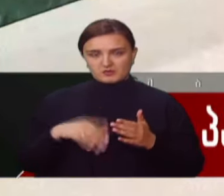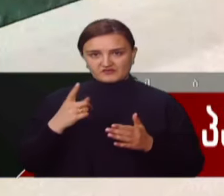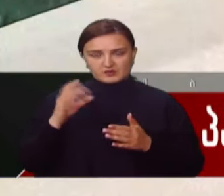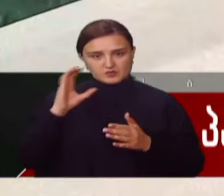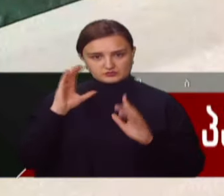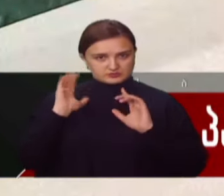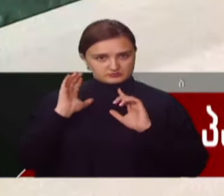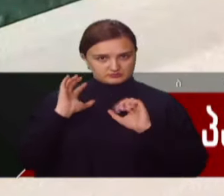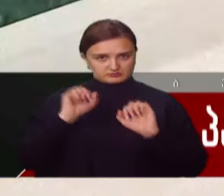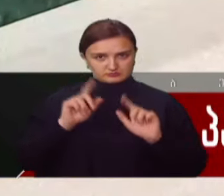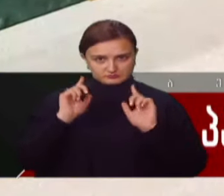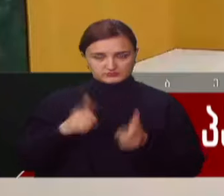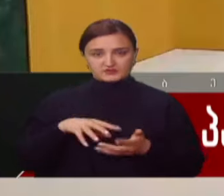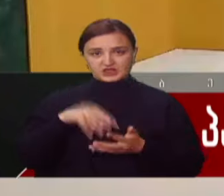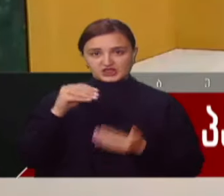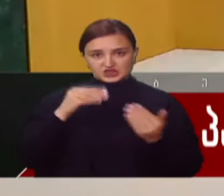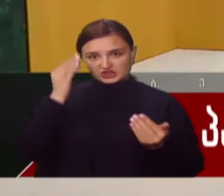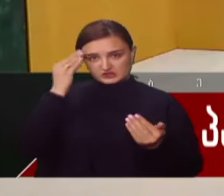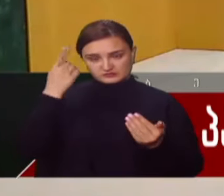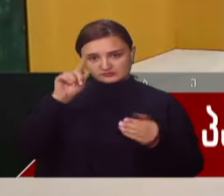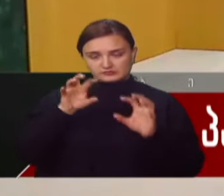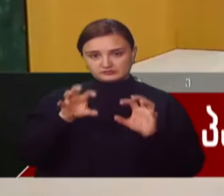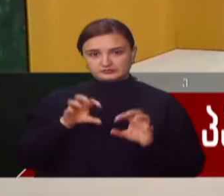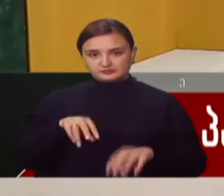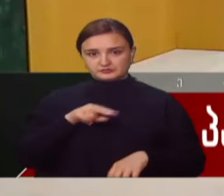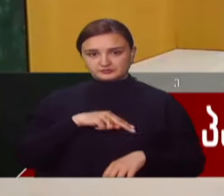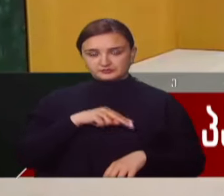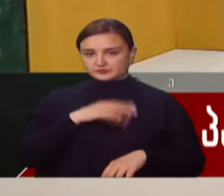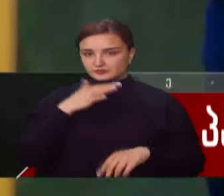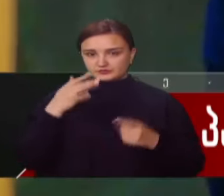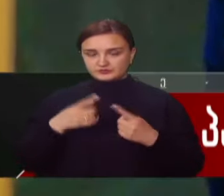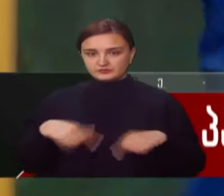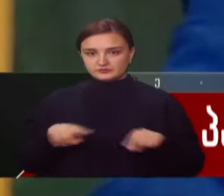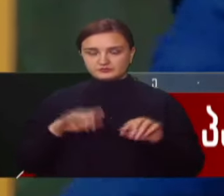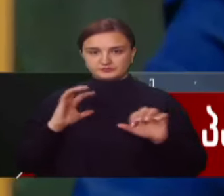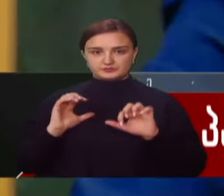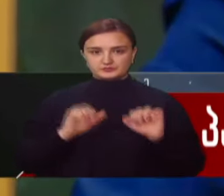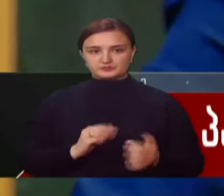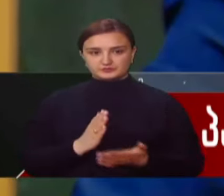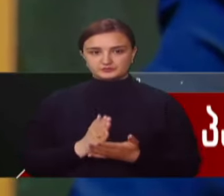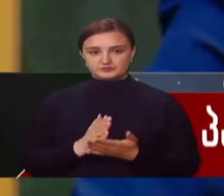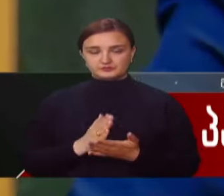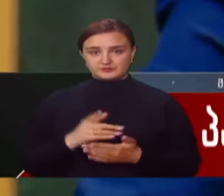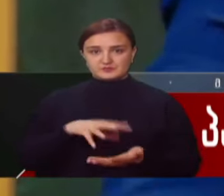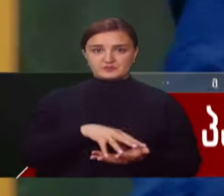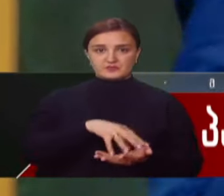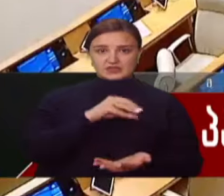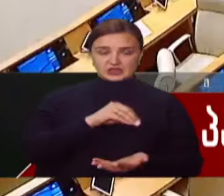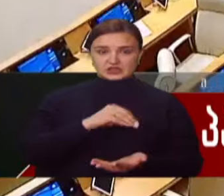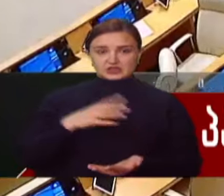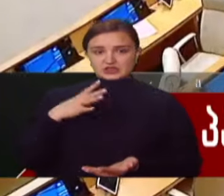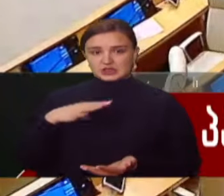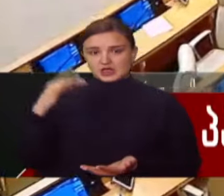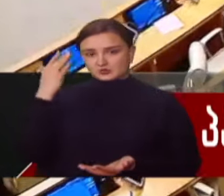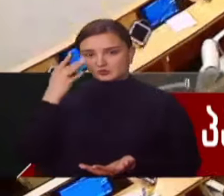Mosmenic Daucira, Kirchi Sakanom de Bulo Iniciativas, Sapalamit, Umravlisobis, Bharda Čeracakus, Rasat Skirchsada, Kartulots